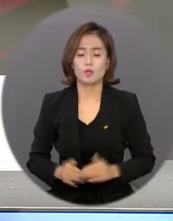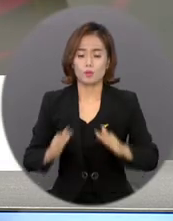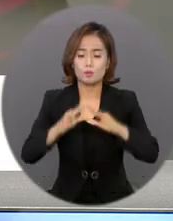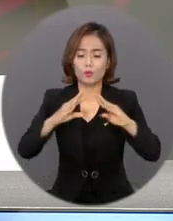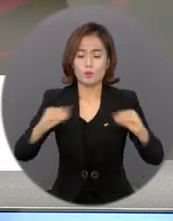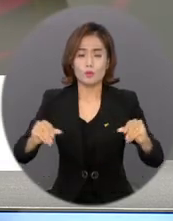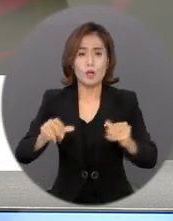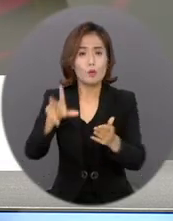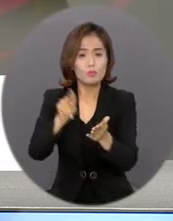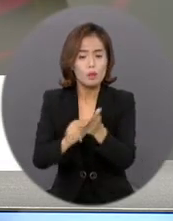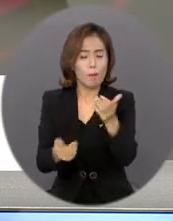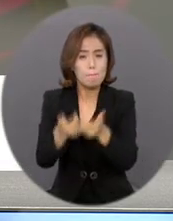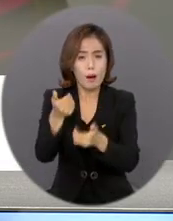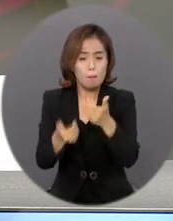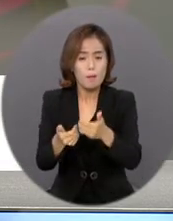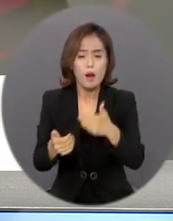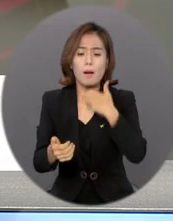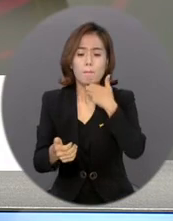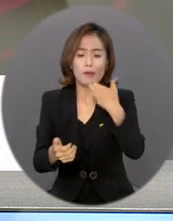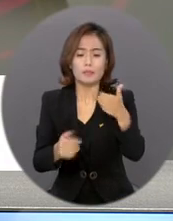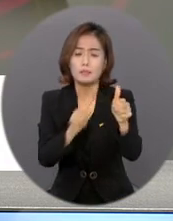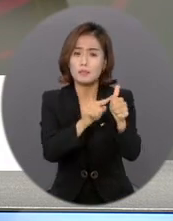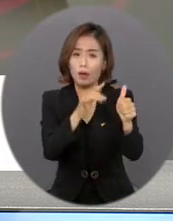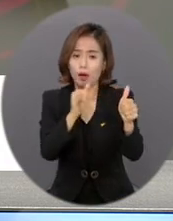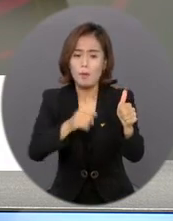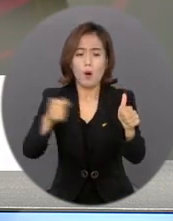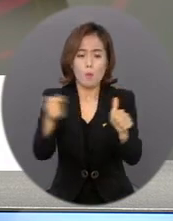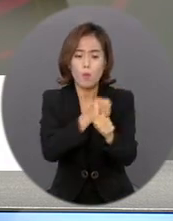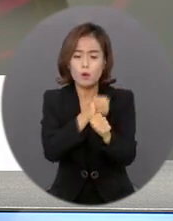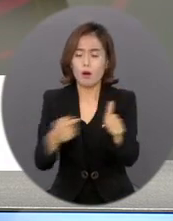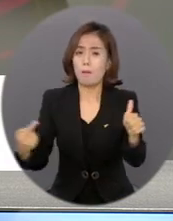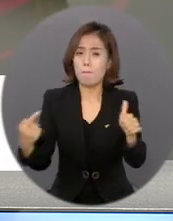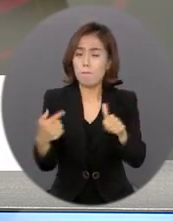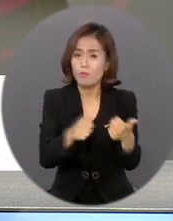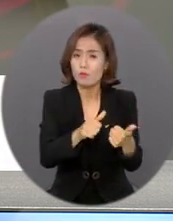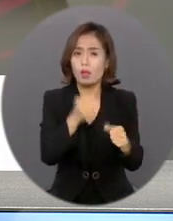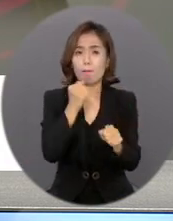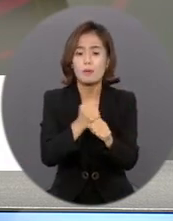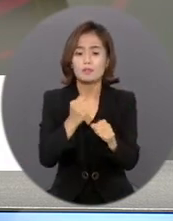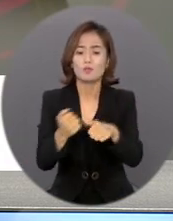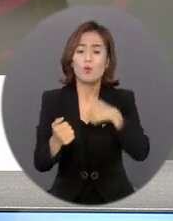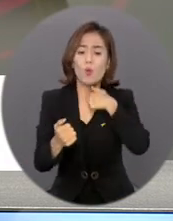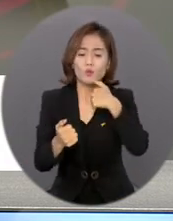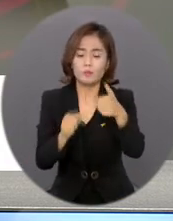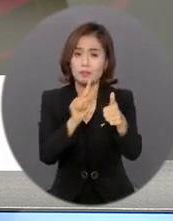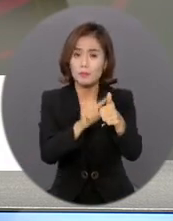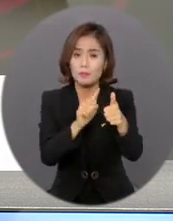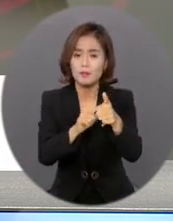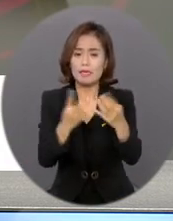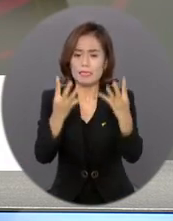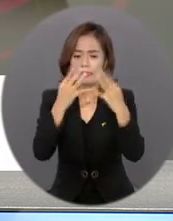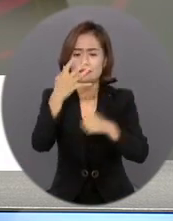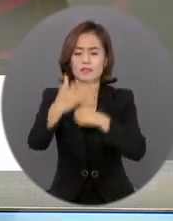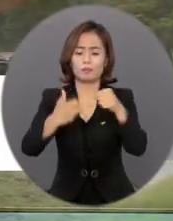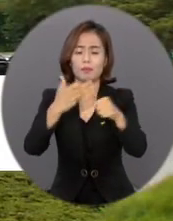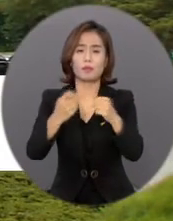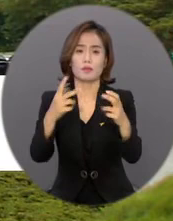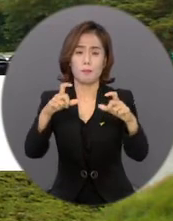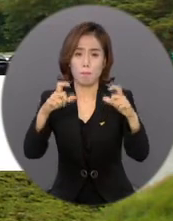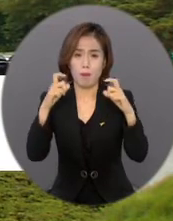부동산 문제로 갈등을 빚던 80대 노인을 폭행하고 숨지게 한 50대 남성에게 징역 18년이